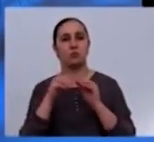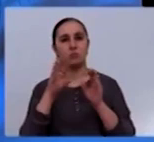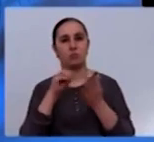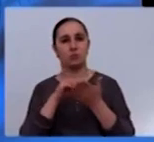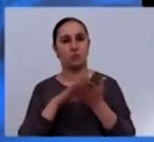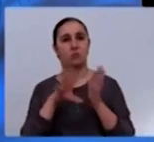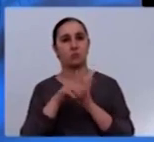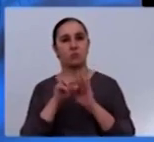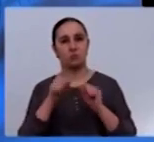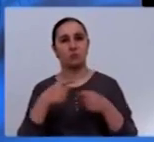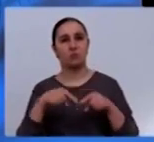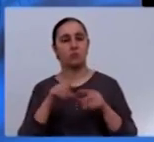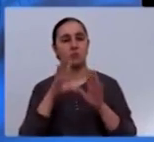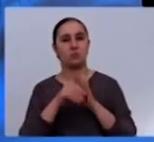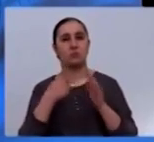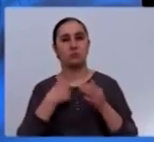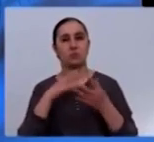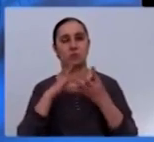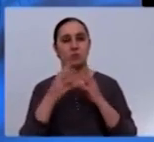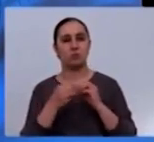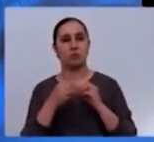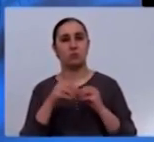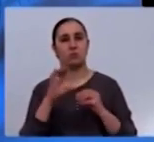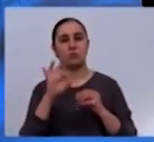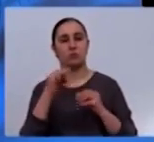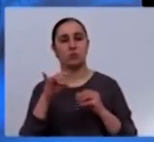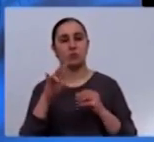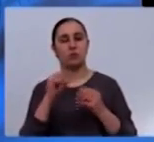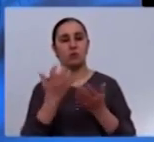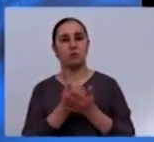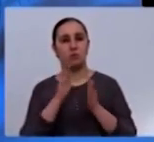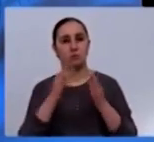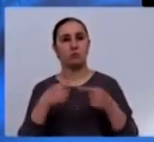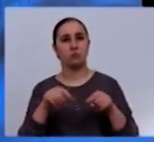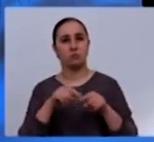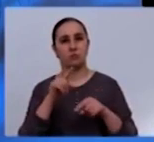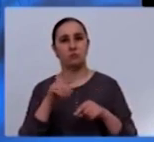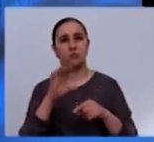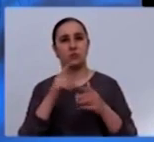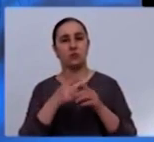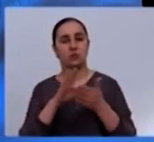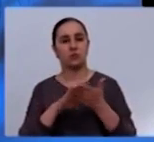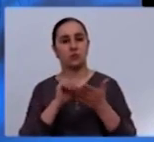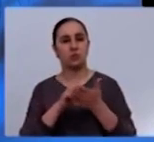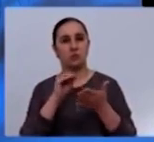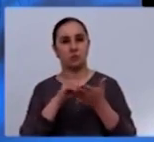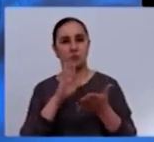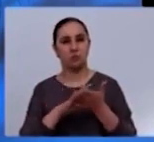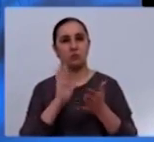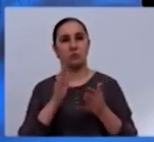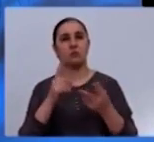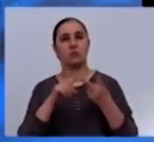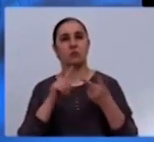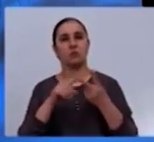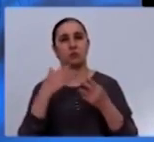mumkin ekan. Demak, kirganimizda bizda quyidagi oyna hosil bo'ladi. Bu yerga ismni kiritamiz.